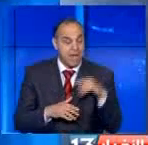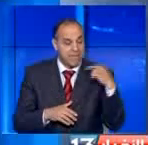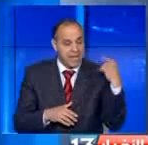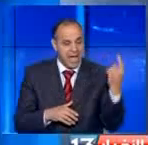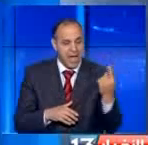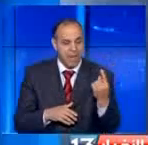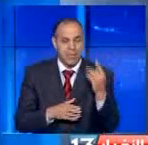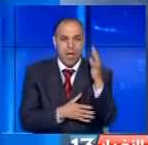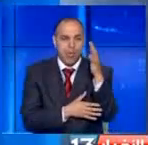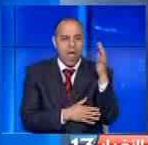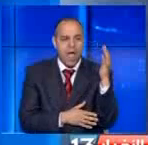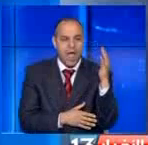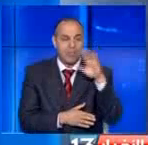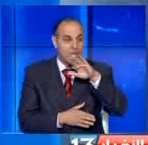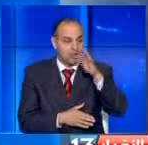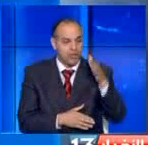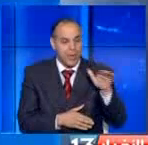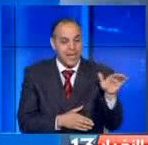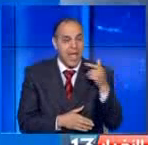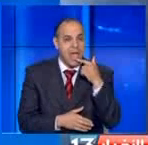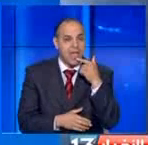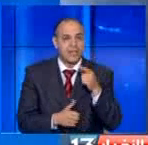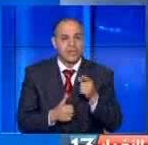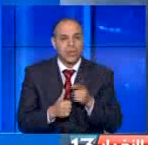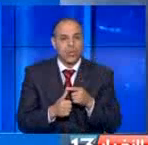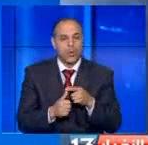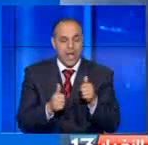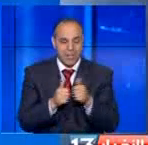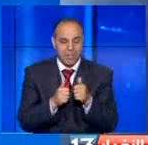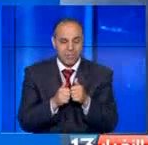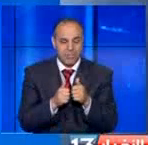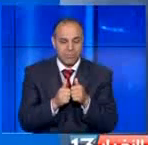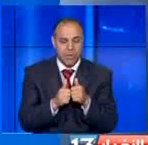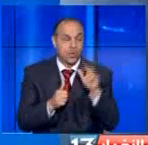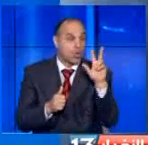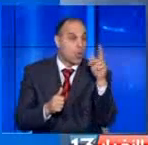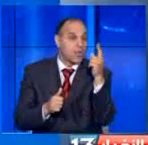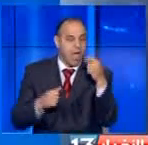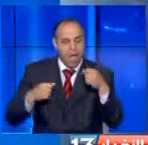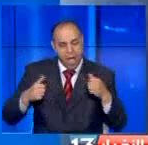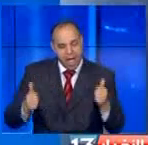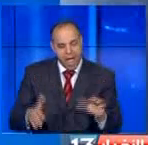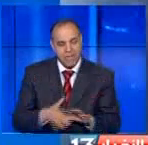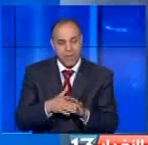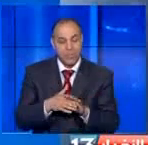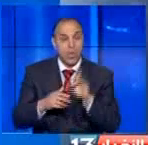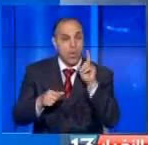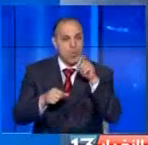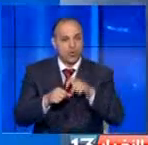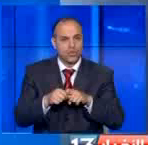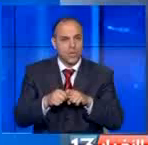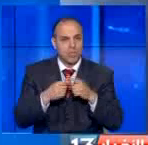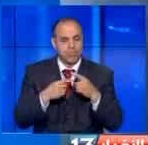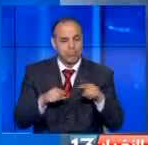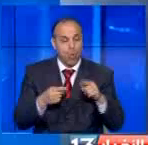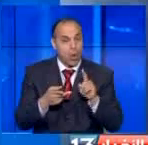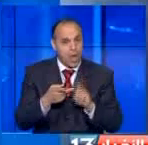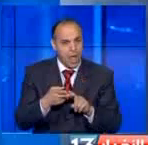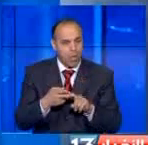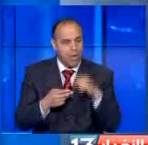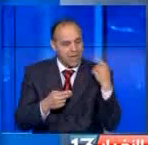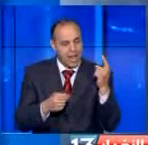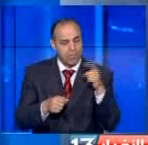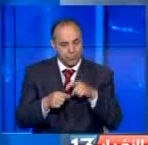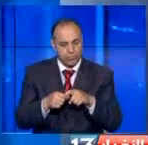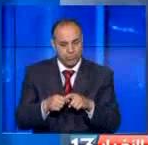الدولي للواحات الجبلية في دورته 31، وذلك بمشاركة فرق محلية